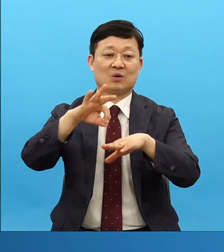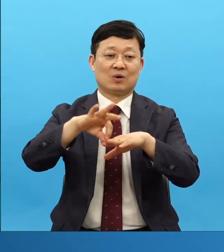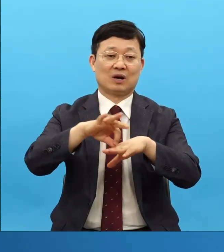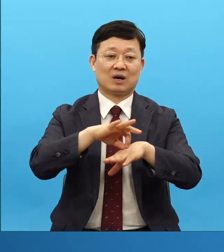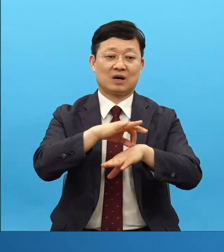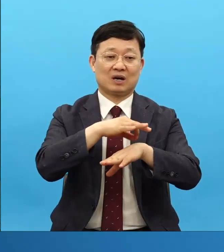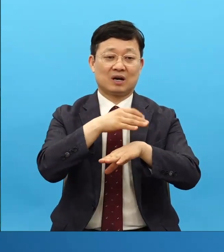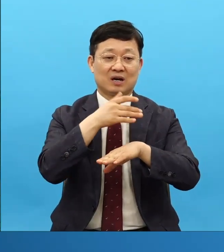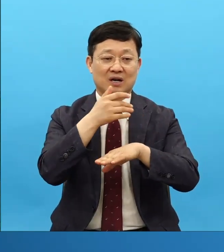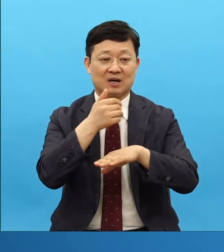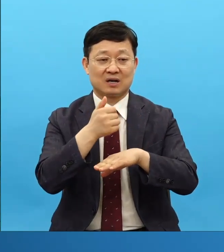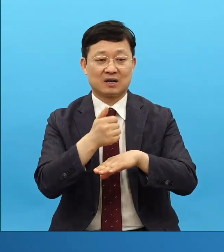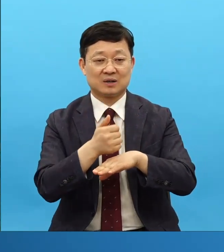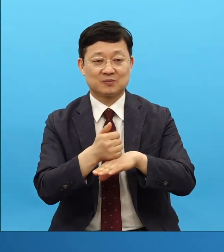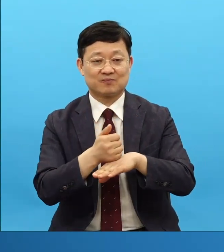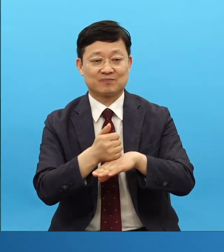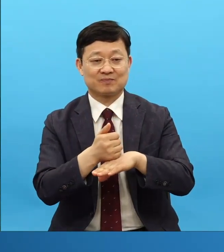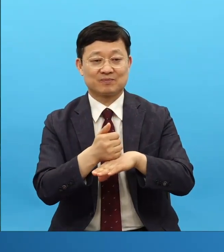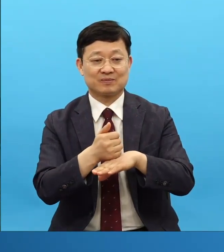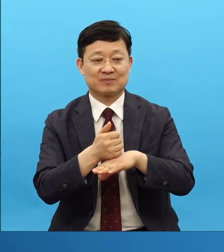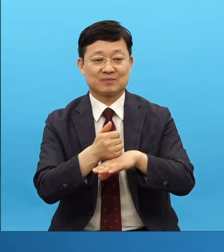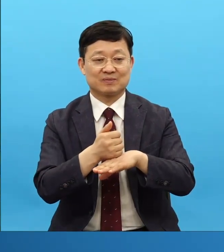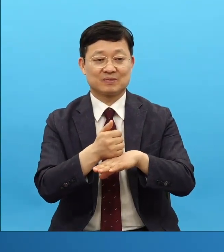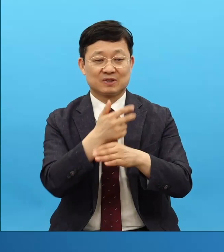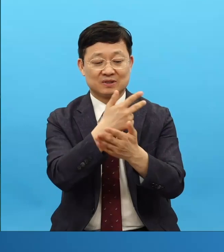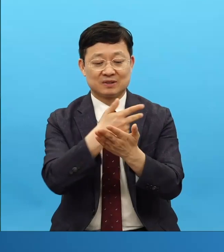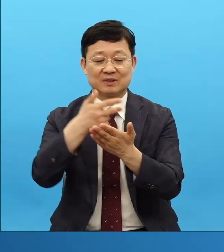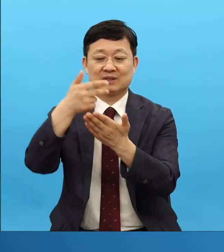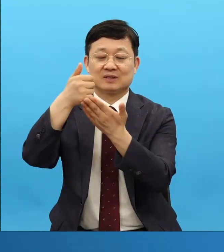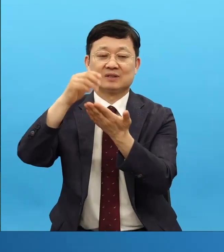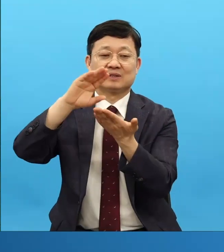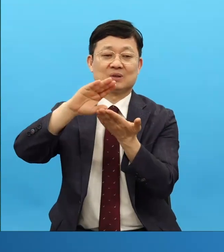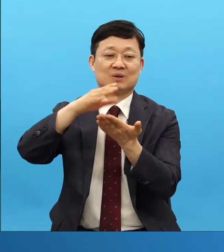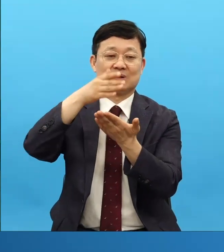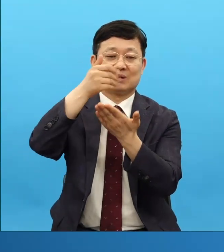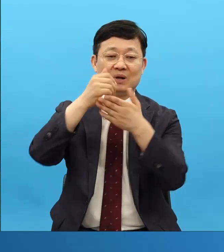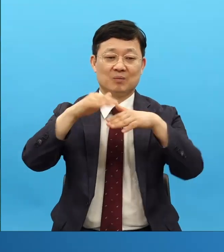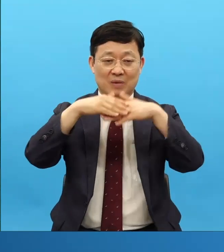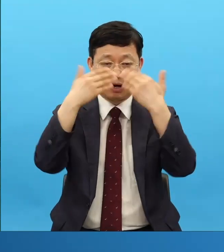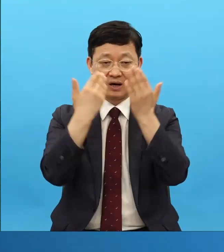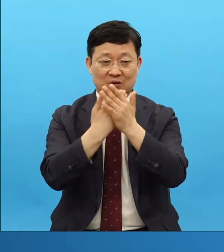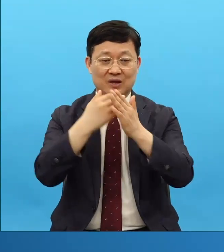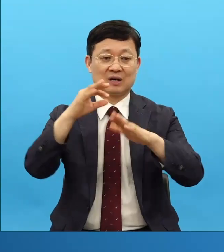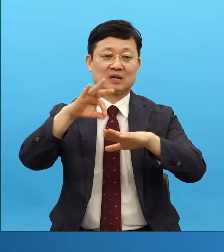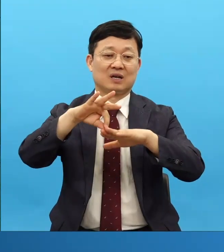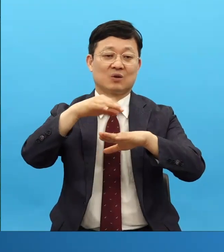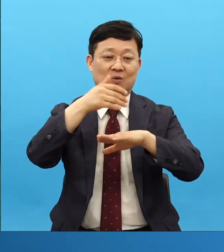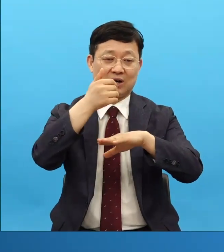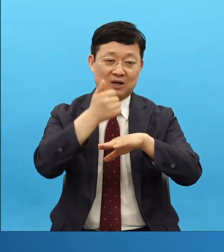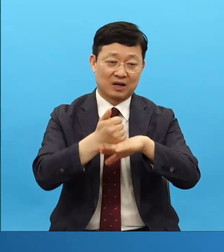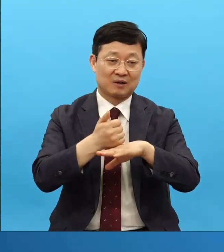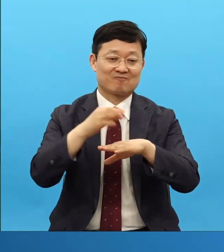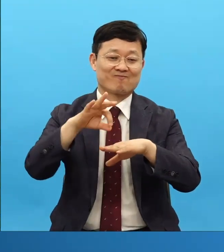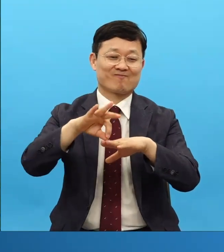만왕의 왕. 주는 그리스도 만왕의